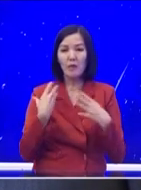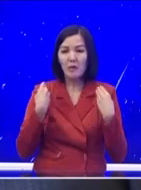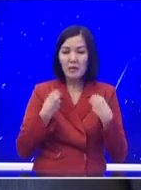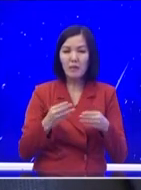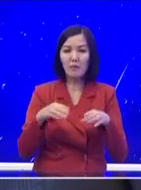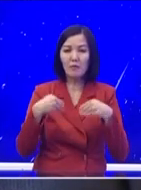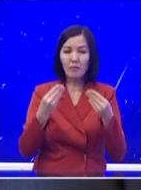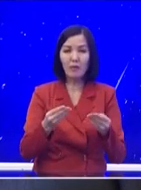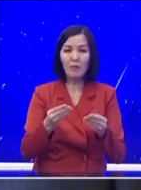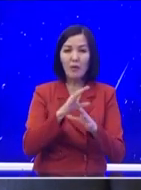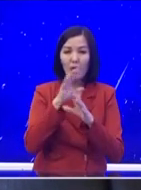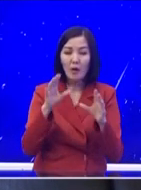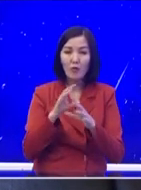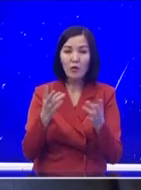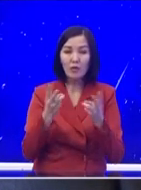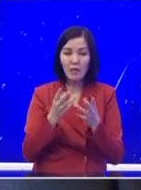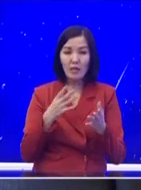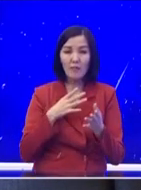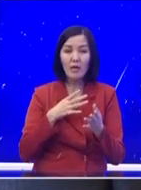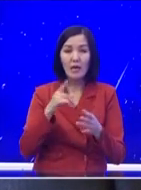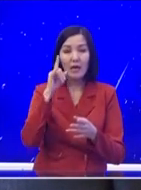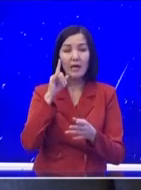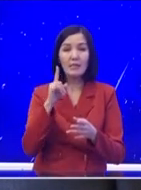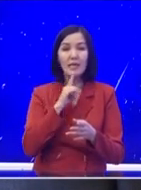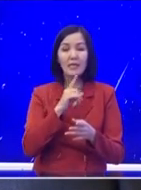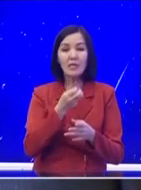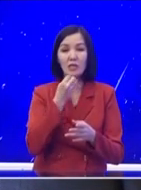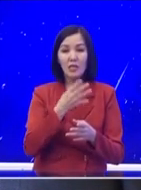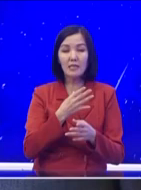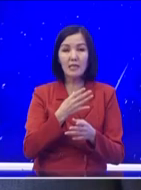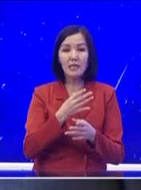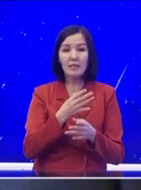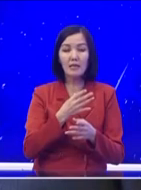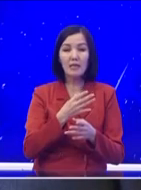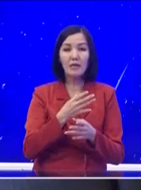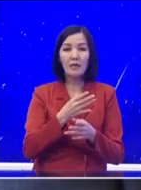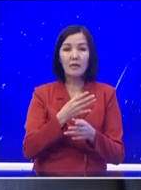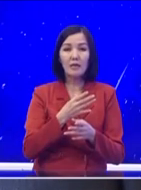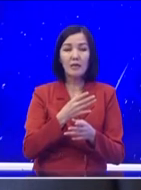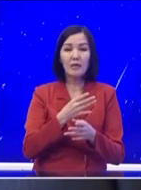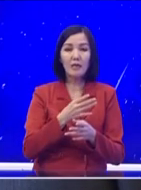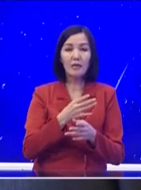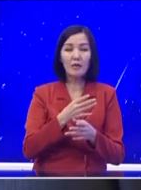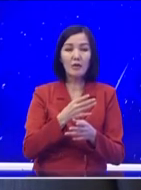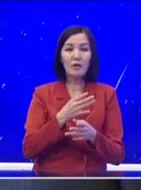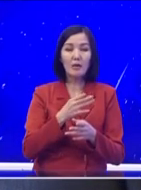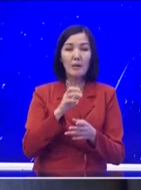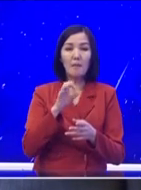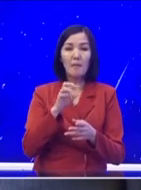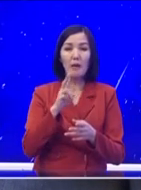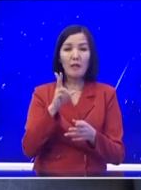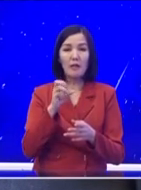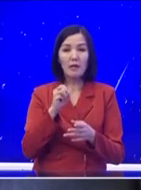жігіт, осы қазақтың сол жақсылығын ешқашанда басқа ұлт өкілдері, әсіресе балқарлар ұмытпайды деген өзінің